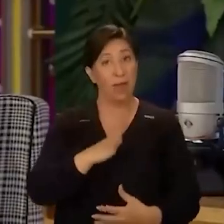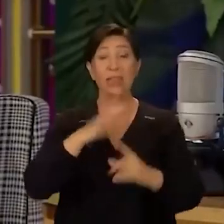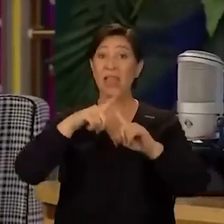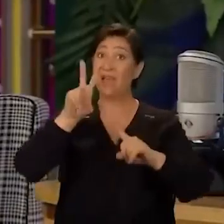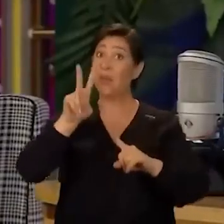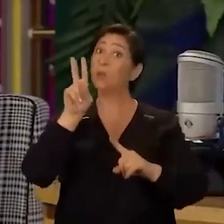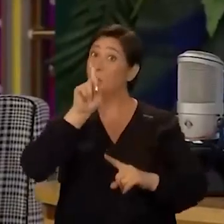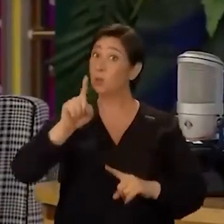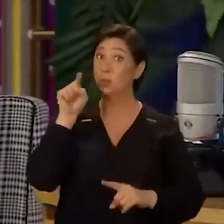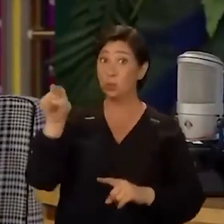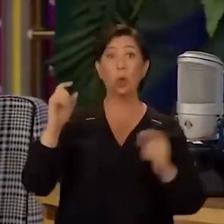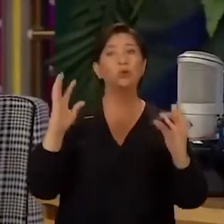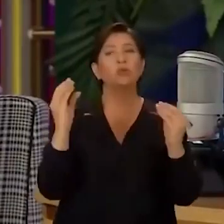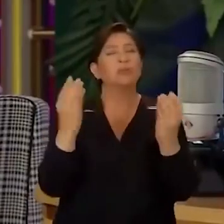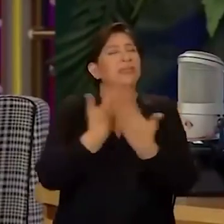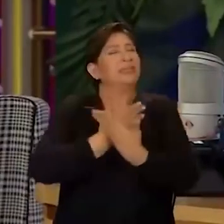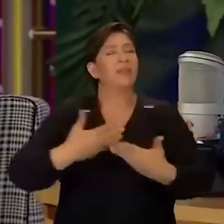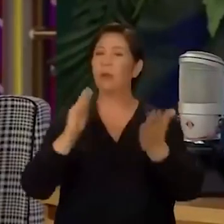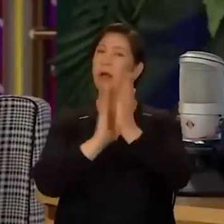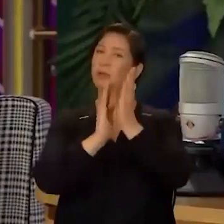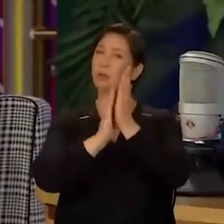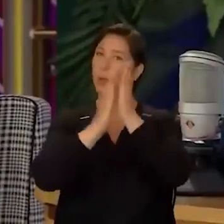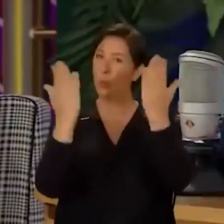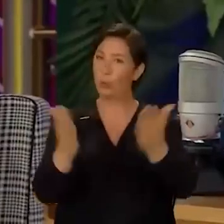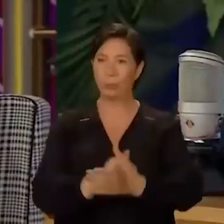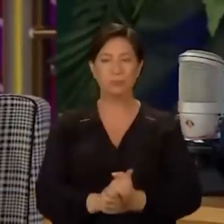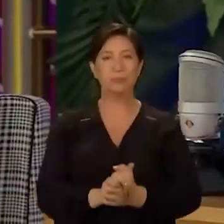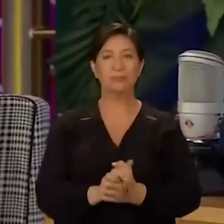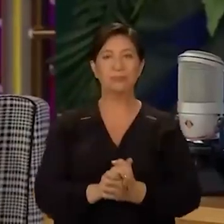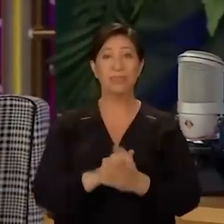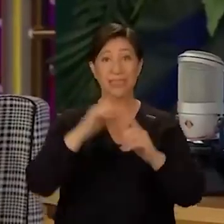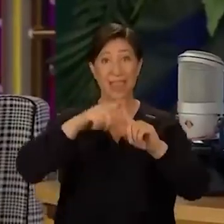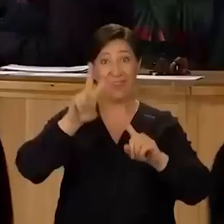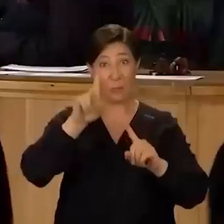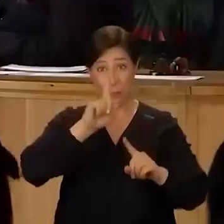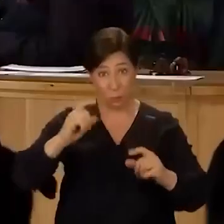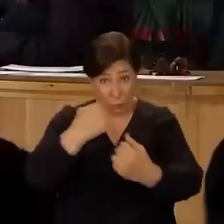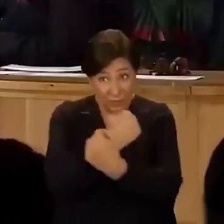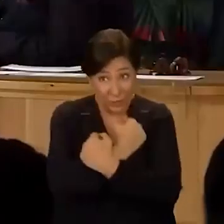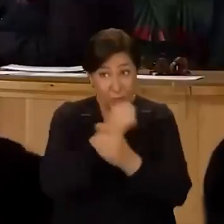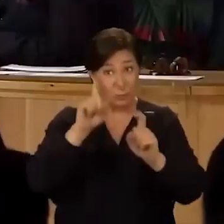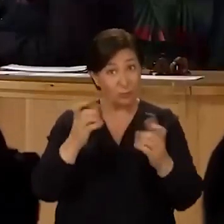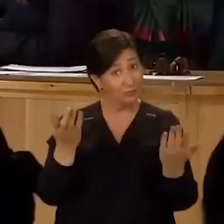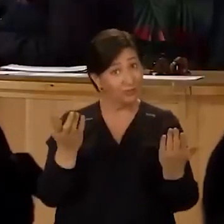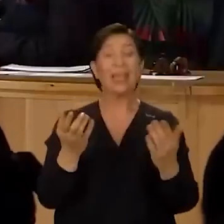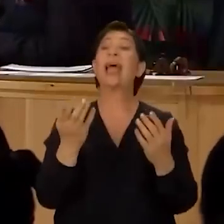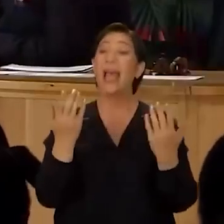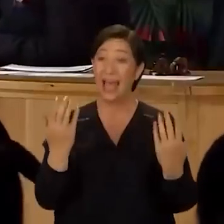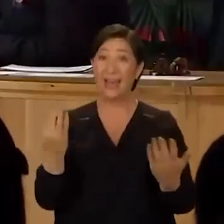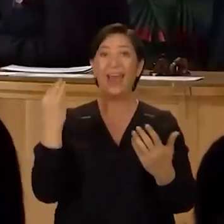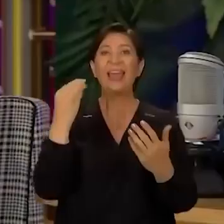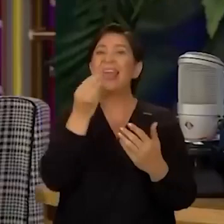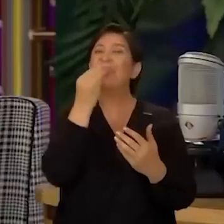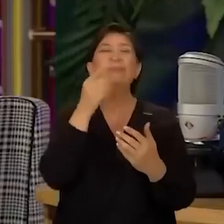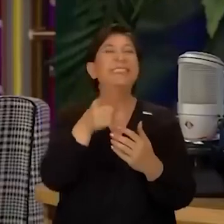de kucaklıyorum ve alkışlıyorum Çünkü yeni bir